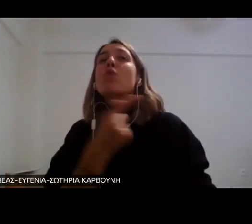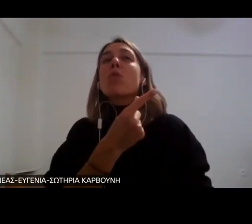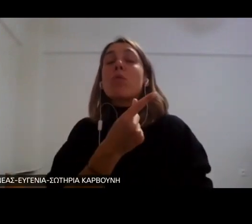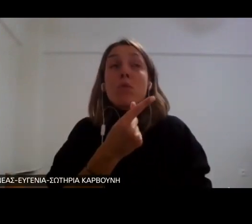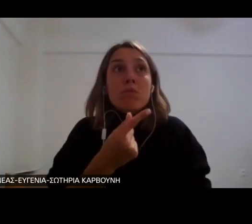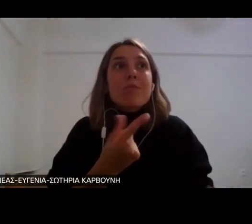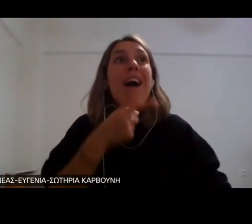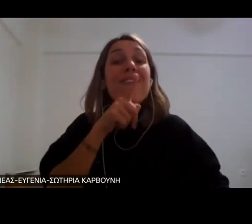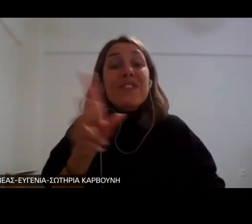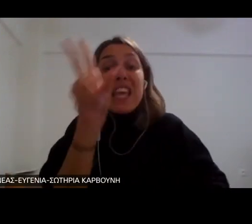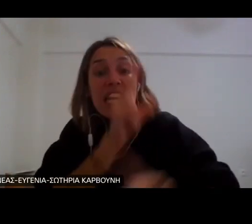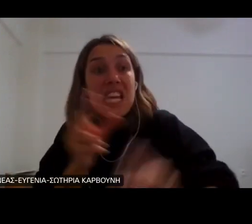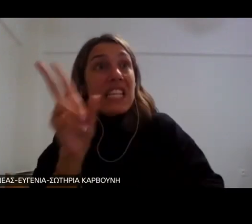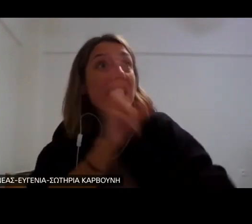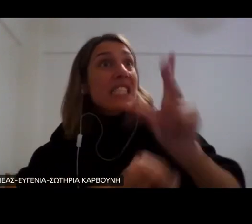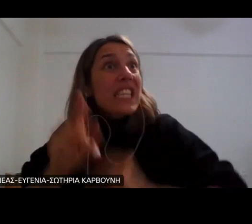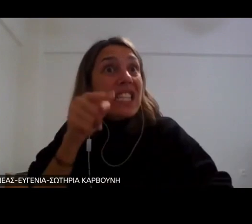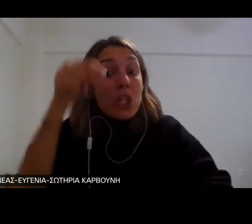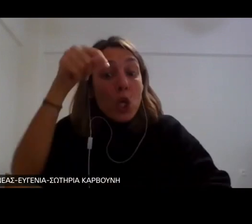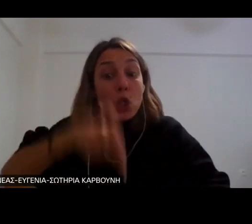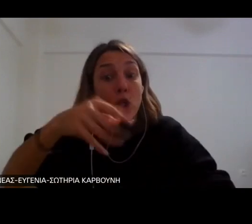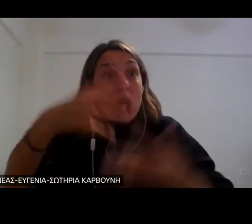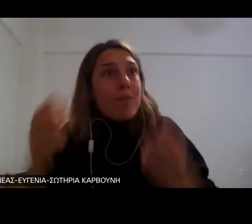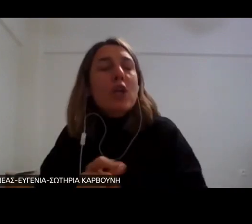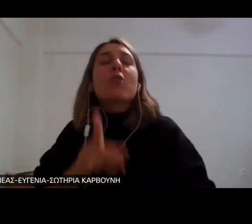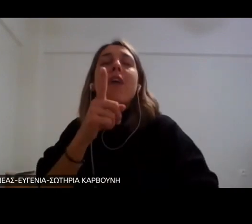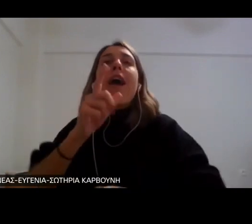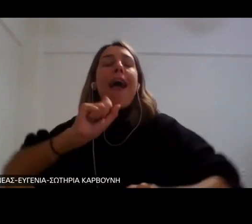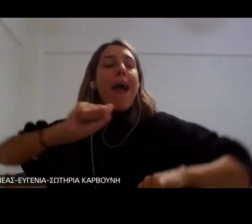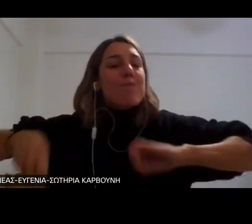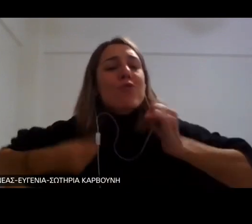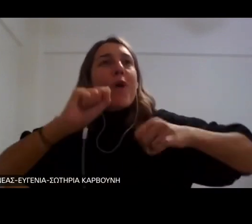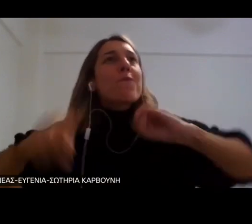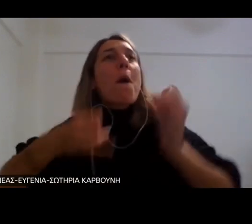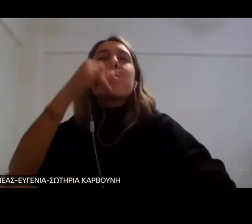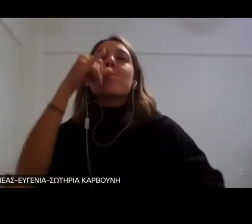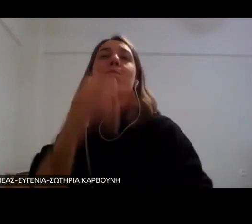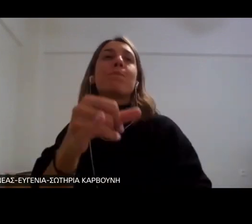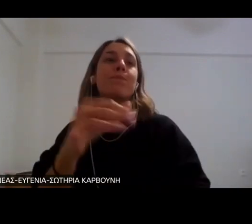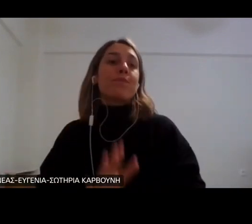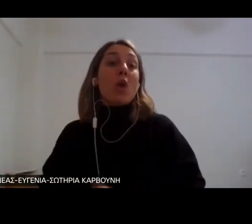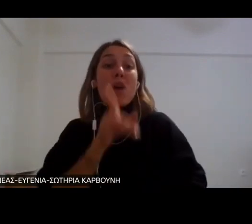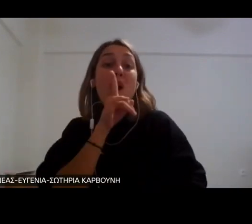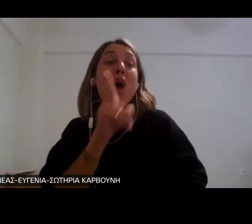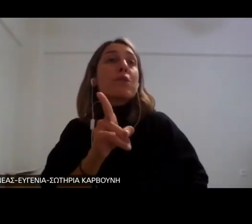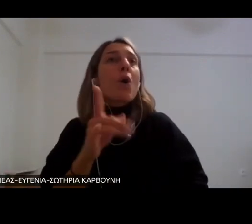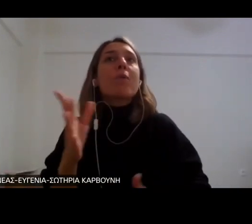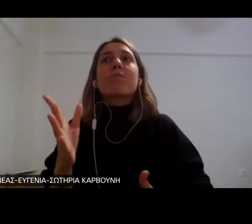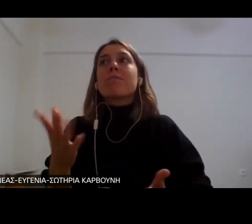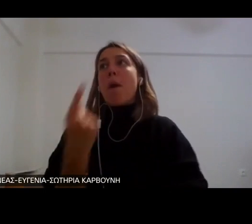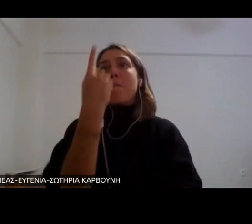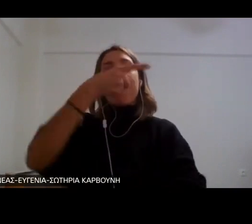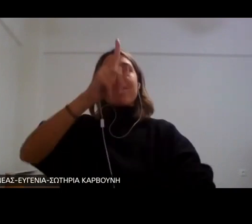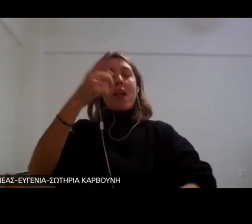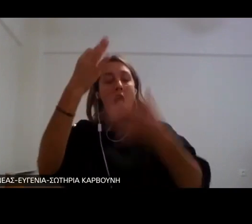επίκαιρη είναι αυτή η συζήτηση, ότι πάντα υπάρχει ένας αγώνας, και ότι αυτό το πράγμα δεν είναι κάτι το οποίο θα λυθεί σε μία